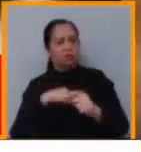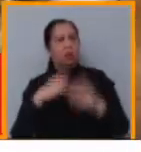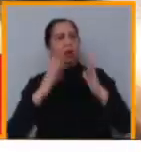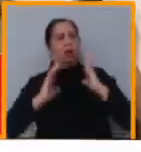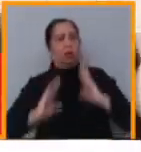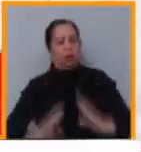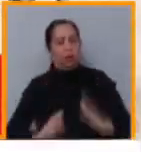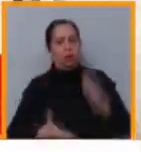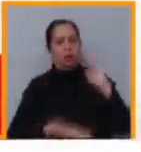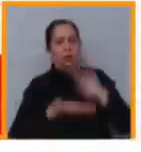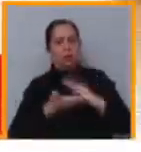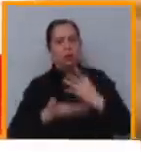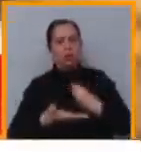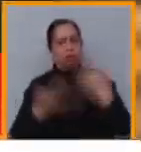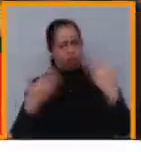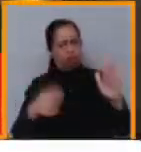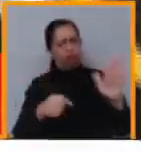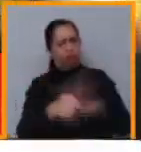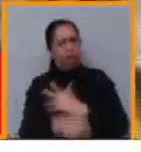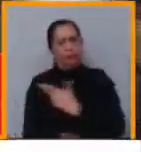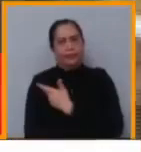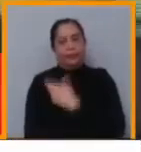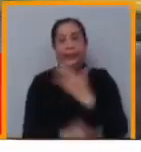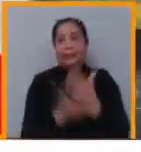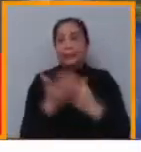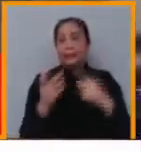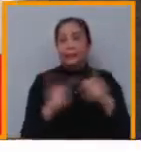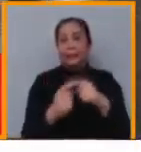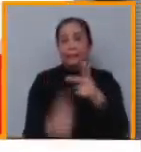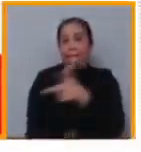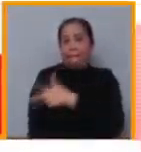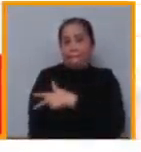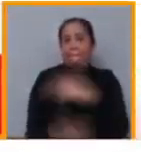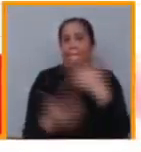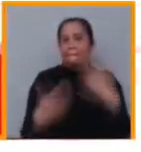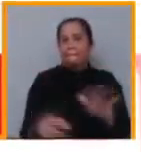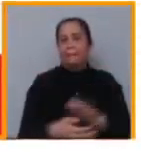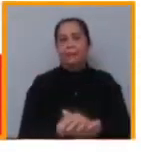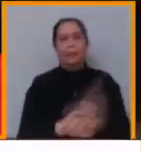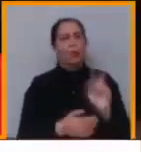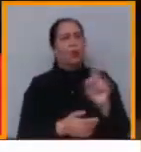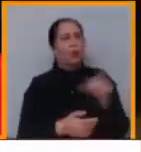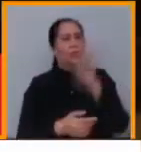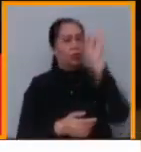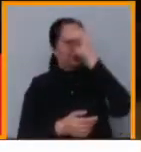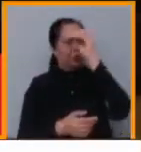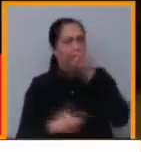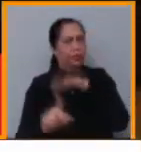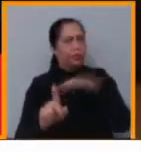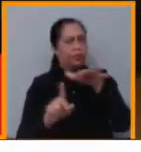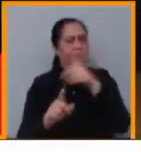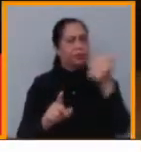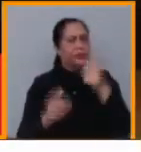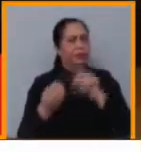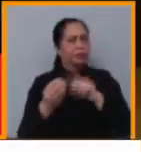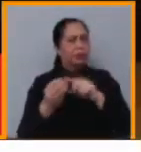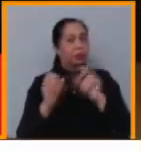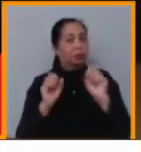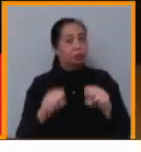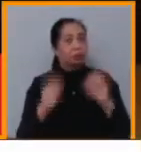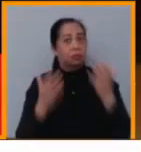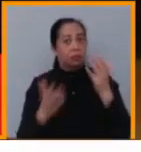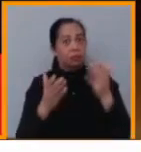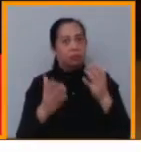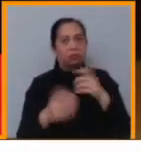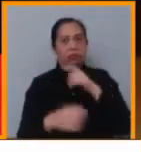fully vaccinated na. Ang iba nakapag-booster shot na rin. Ano naman kaya ang tingin ng mga pasahero tungkol sa posibilidad na hindi na gawing